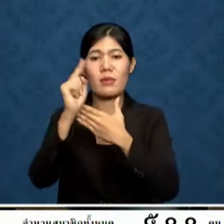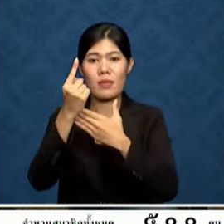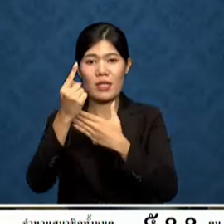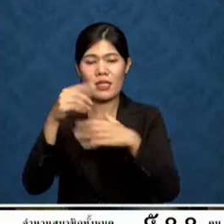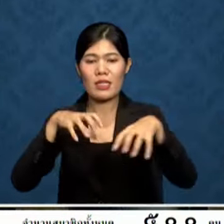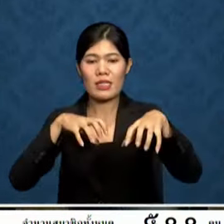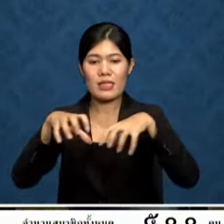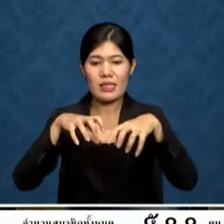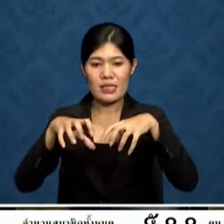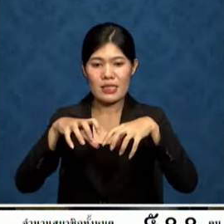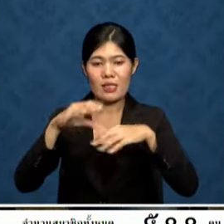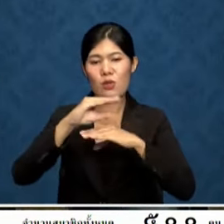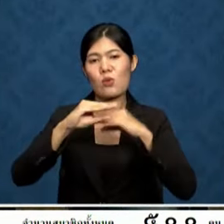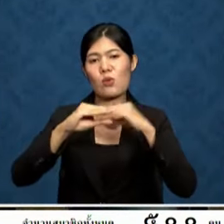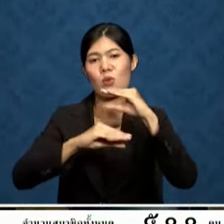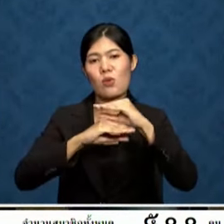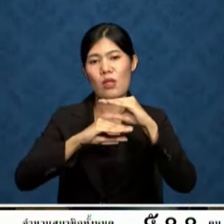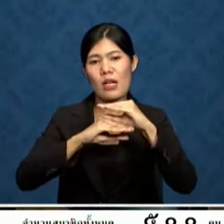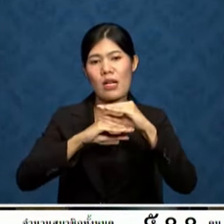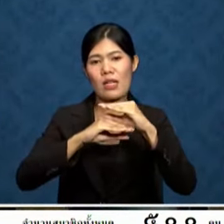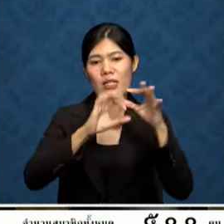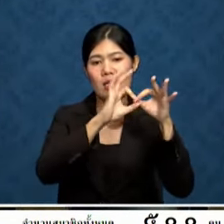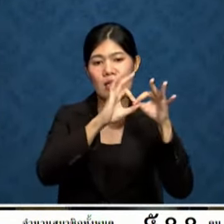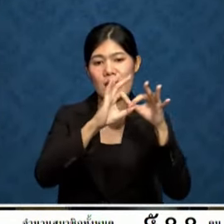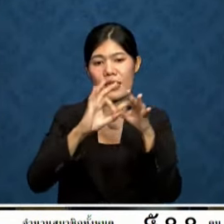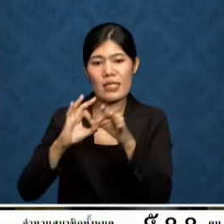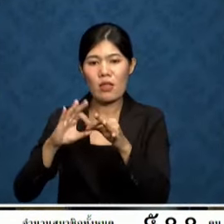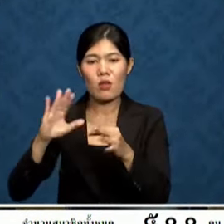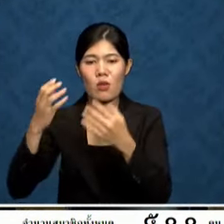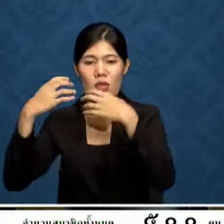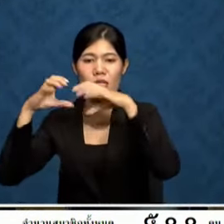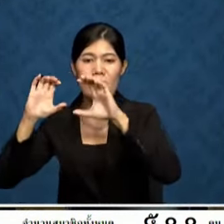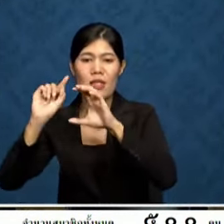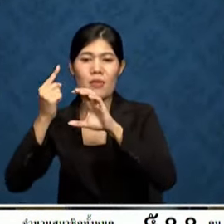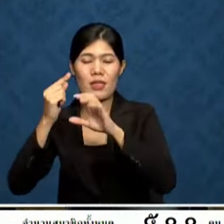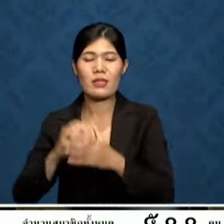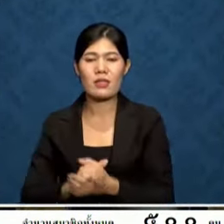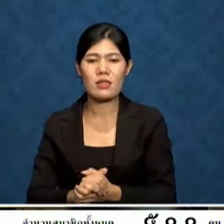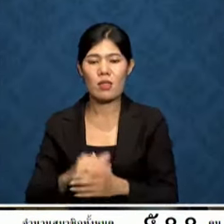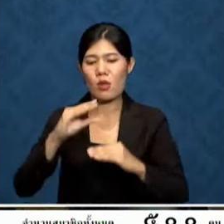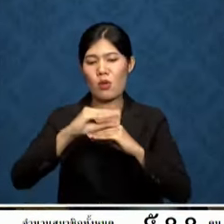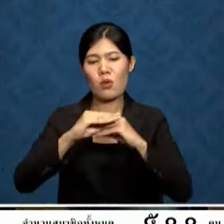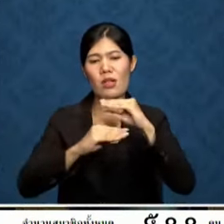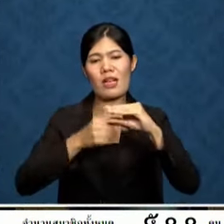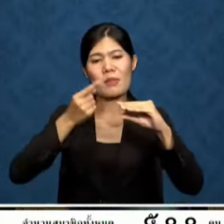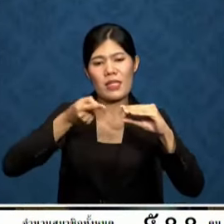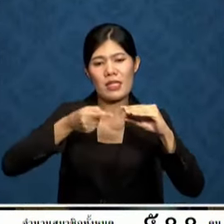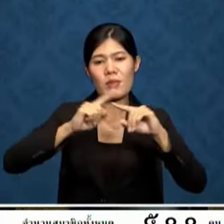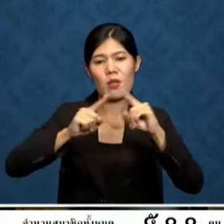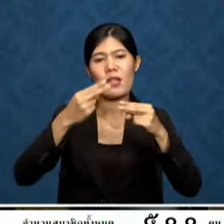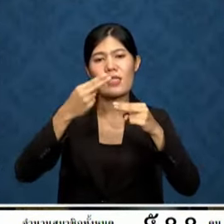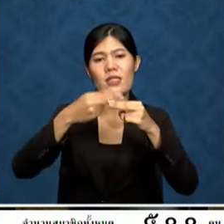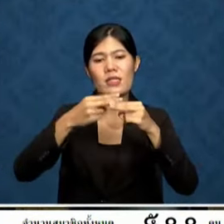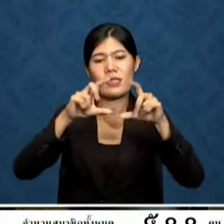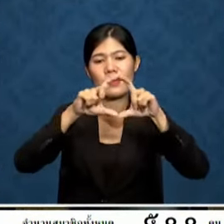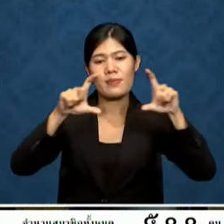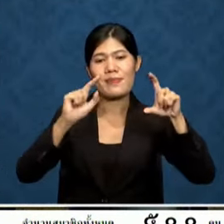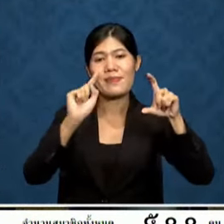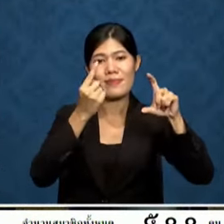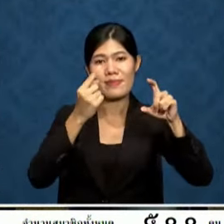ตอบสนองนโยบายใหม่ของรัฐบาลเต็มไปหมดเป็นโครงการเดิมๆแปะป้ายใหม่